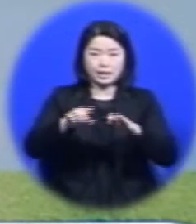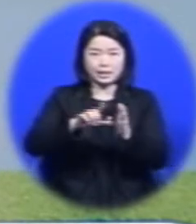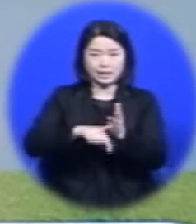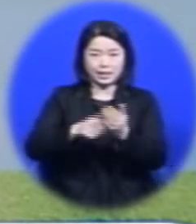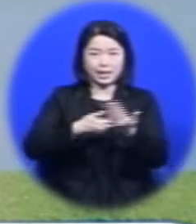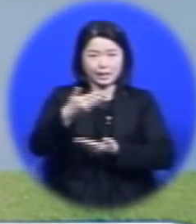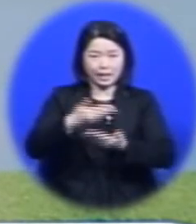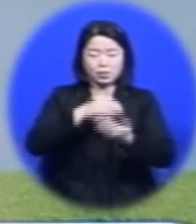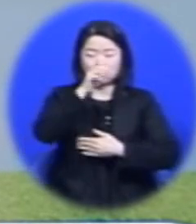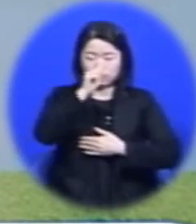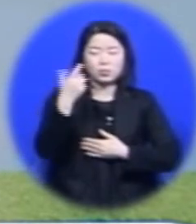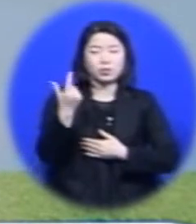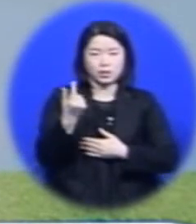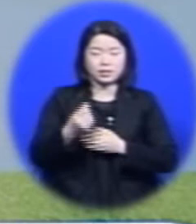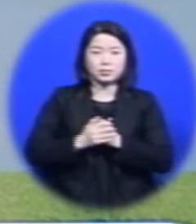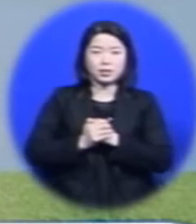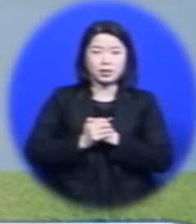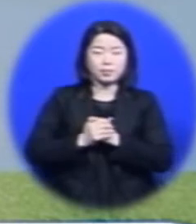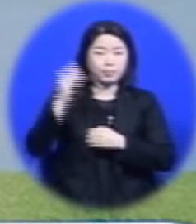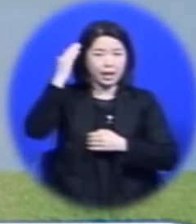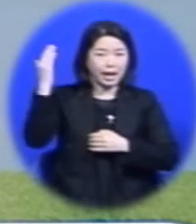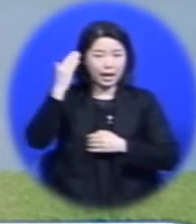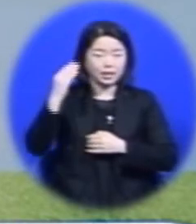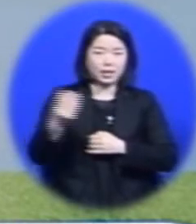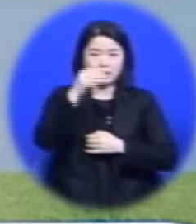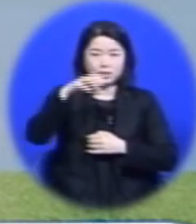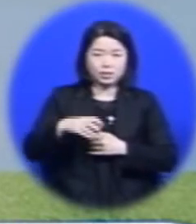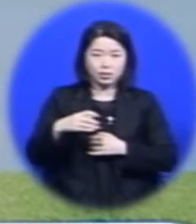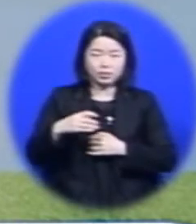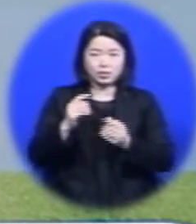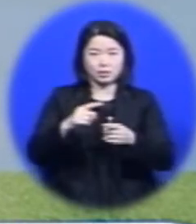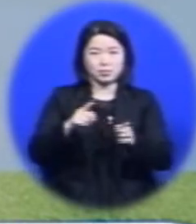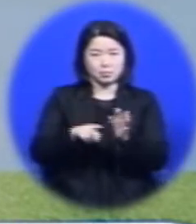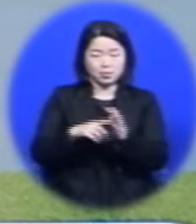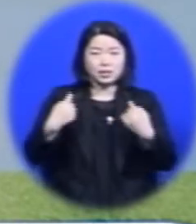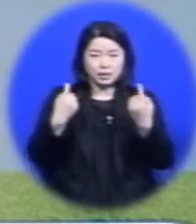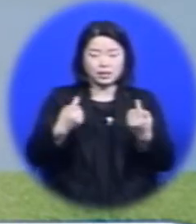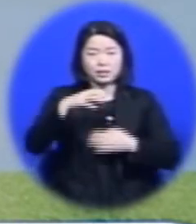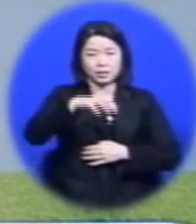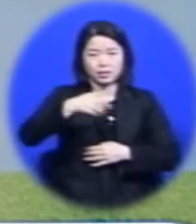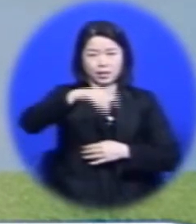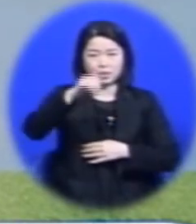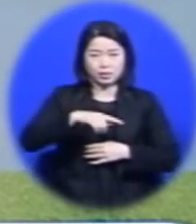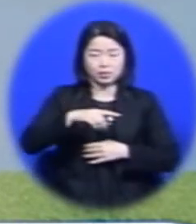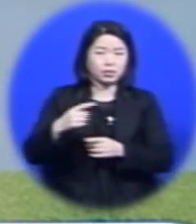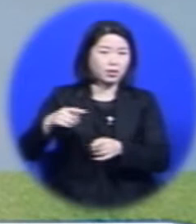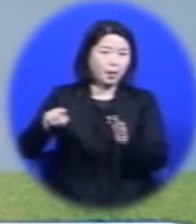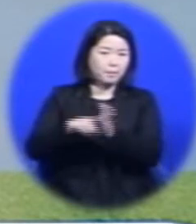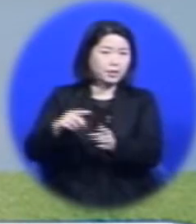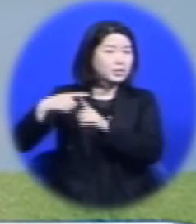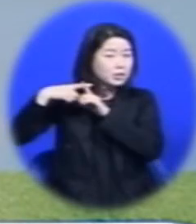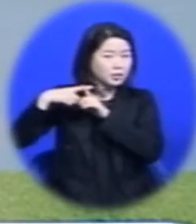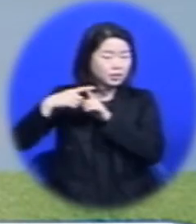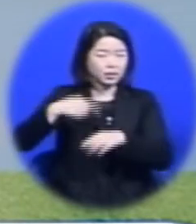좋겠습니다 국내성지순례 를 다녀왔는데 에 순조 지를 다녀온 겁니다 우리 한국 선교